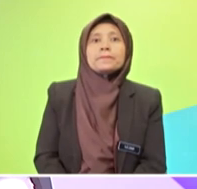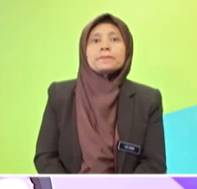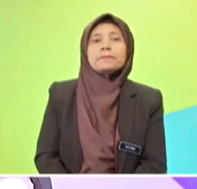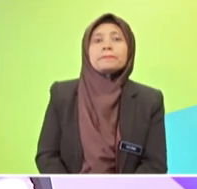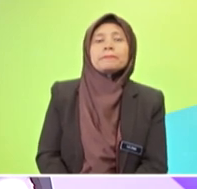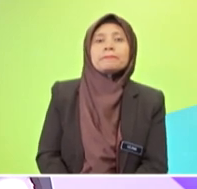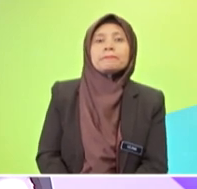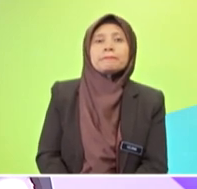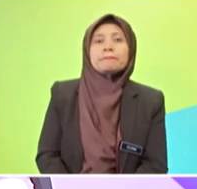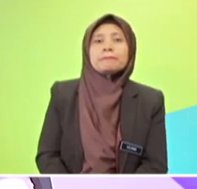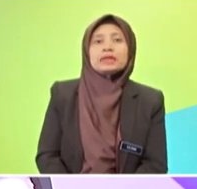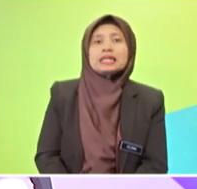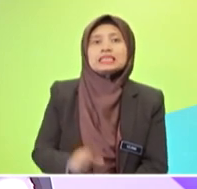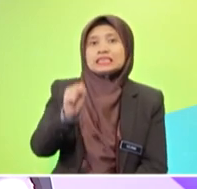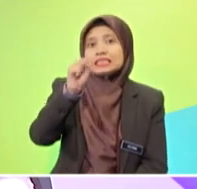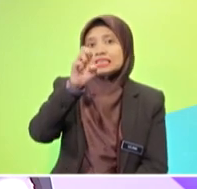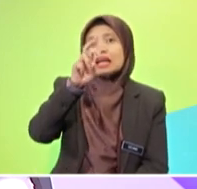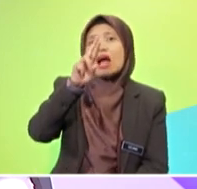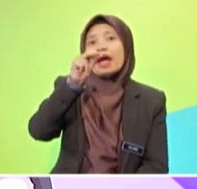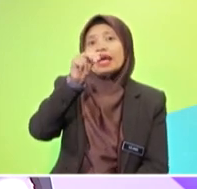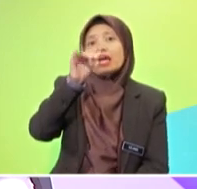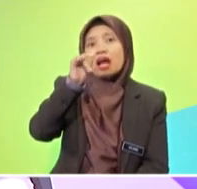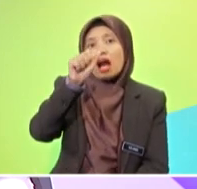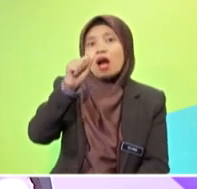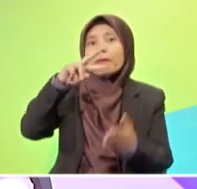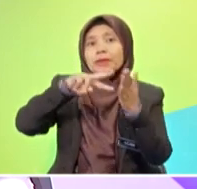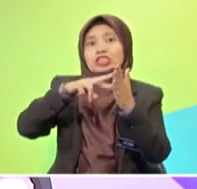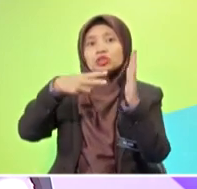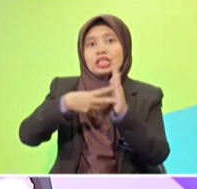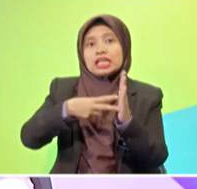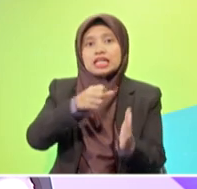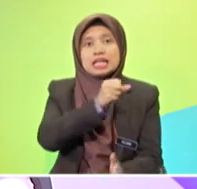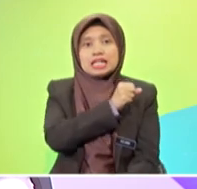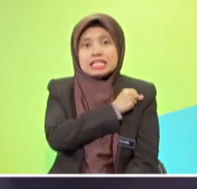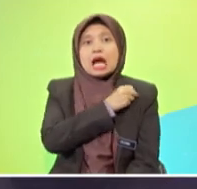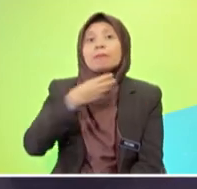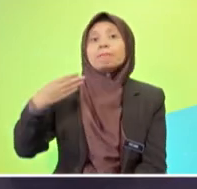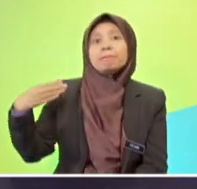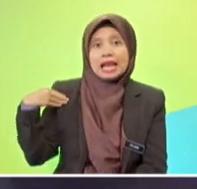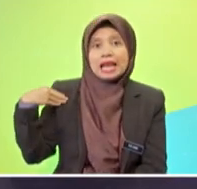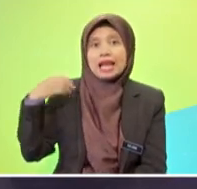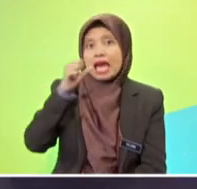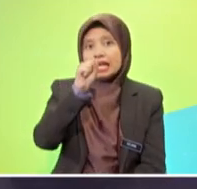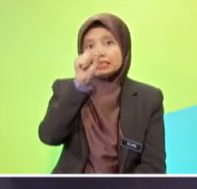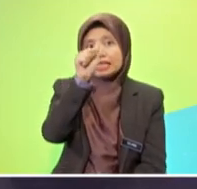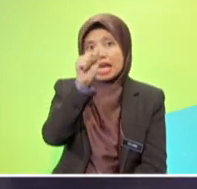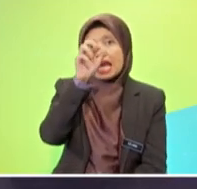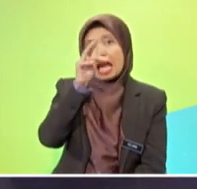Seraya ini ialah sambil Jadi terima kasih kepada Intan seterusnya mungkin tambah lagi